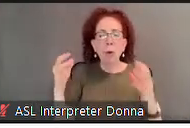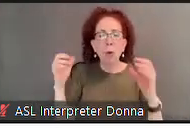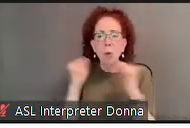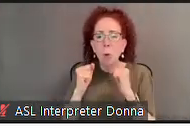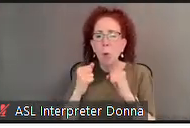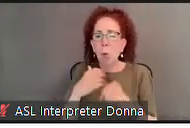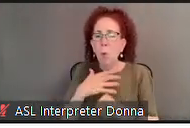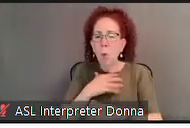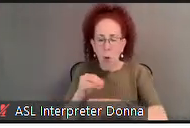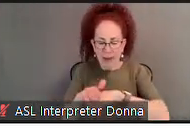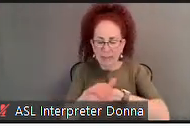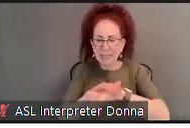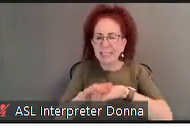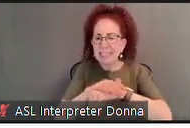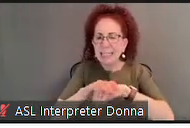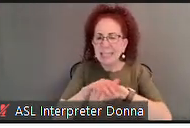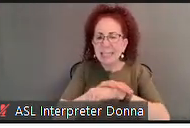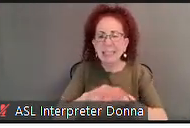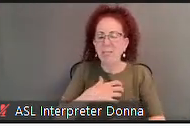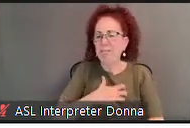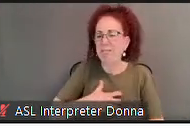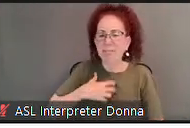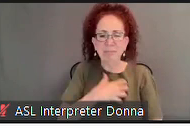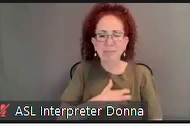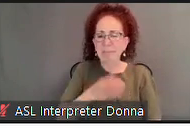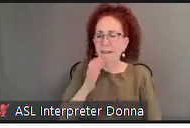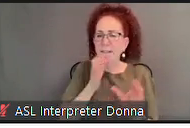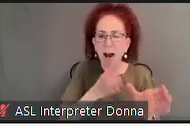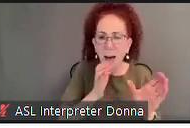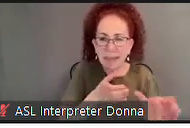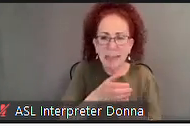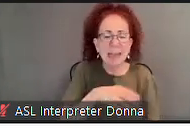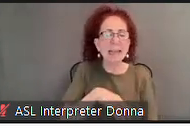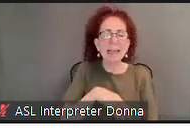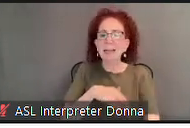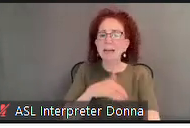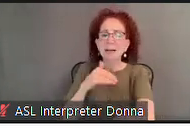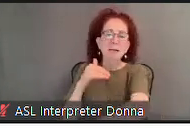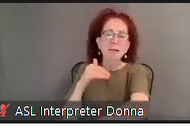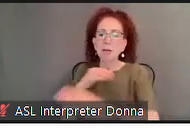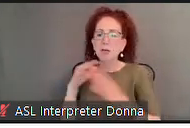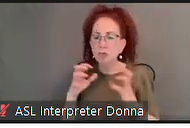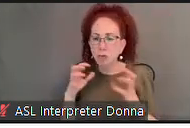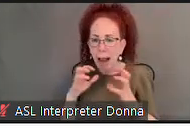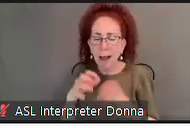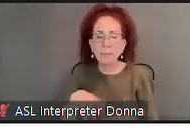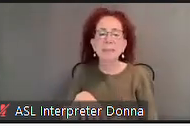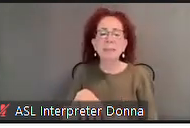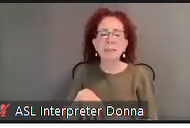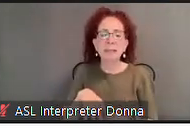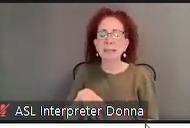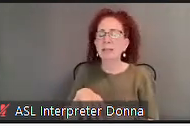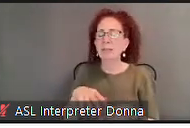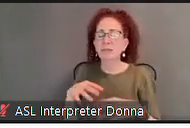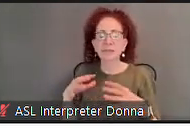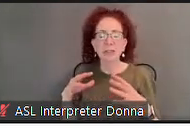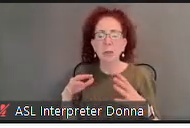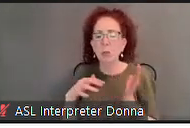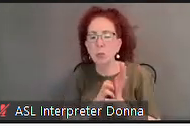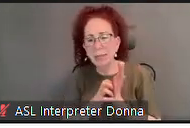汗冒的特别多，如果是说感觉到发冷，脸色发白，还有